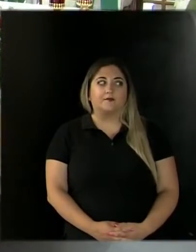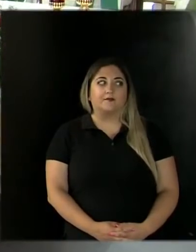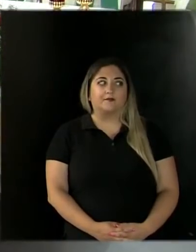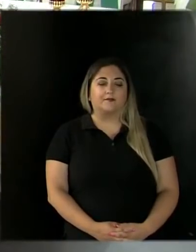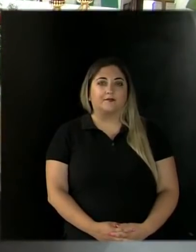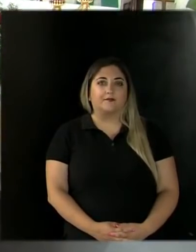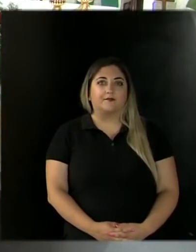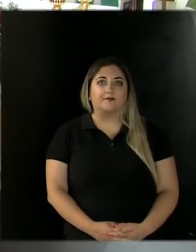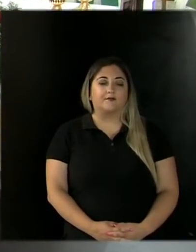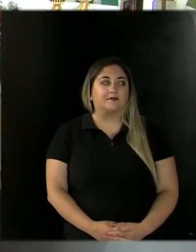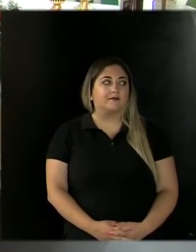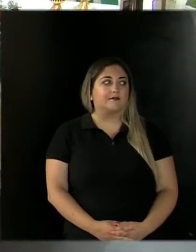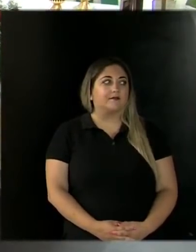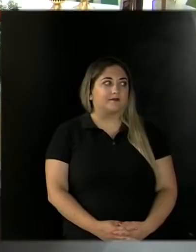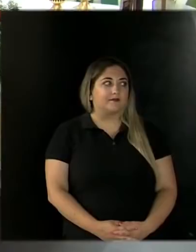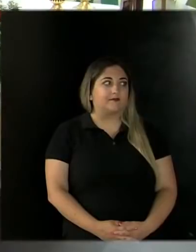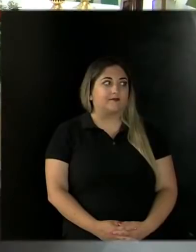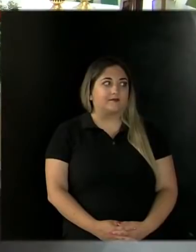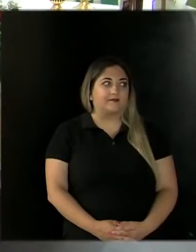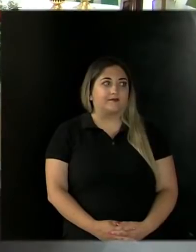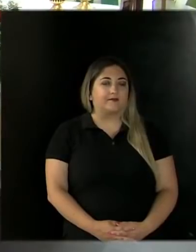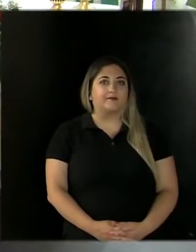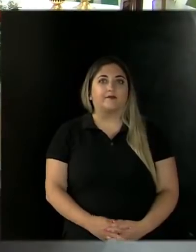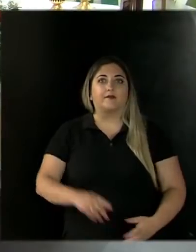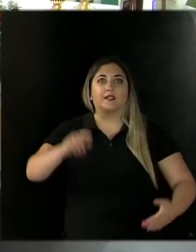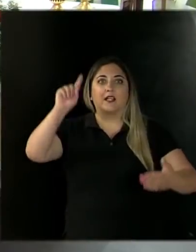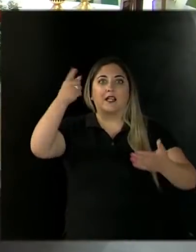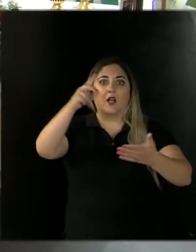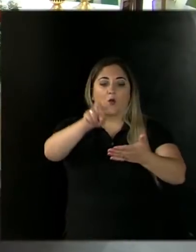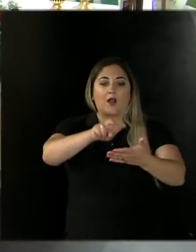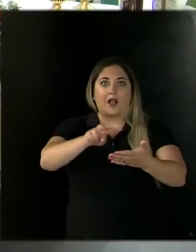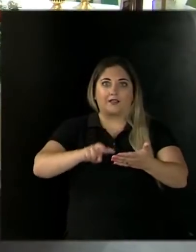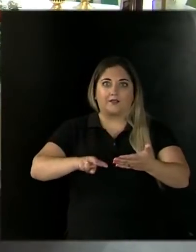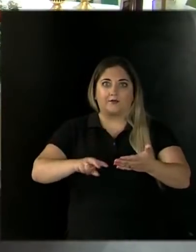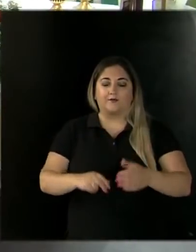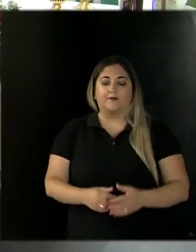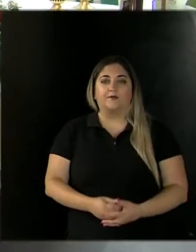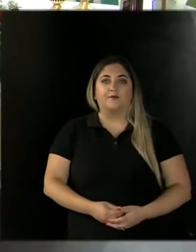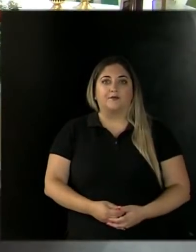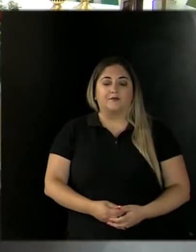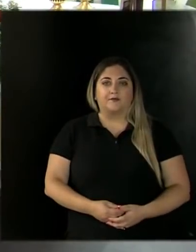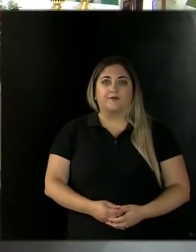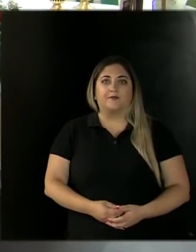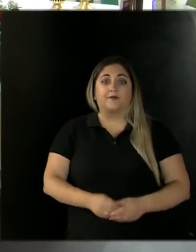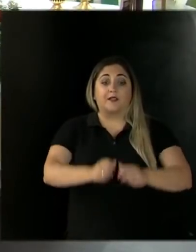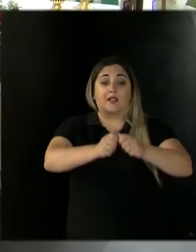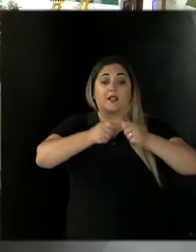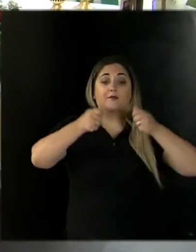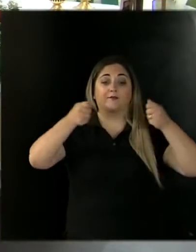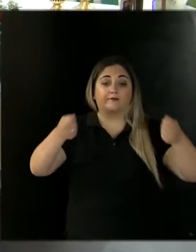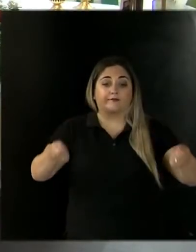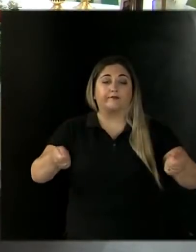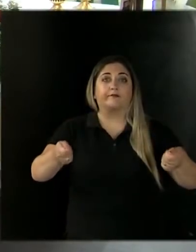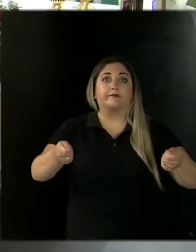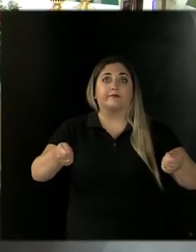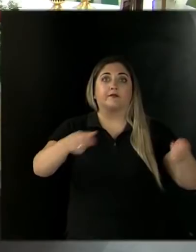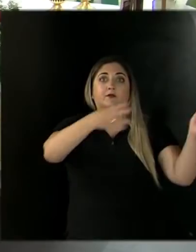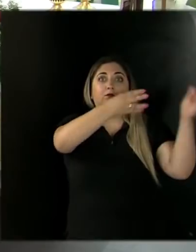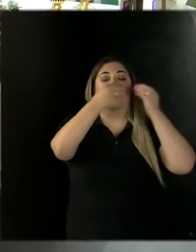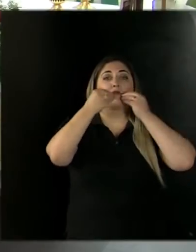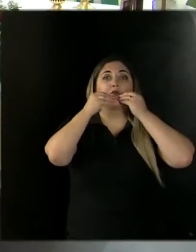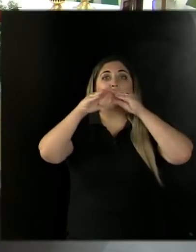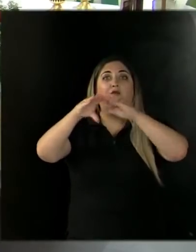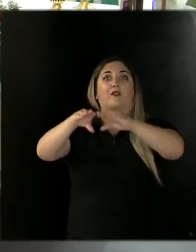L-ewwel qari. Qari mill-ktieb